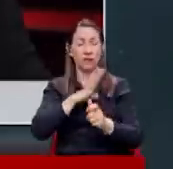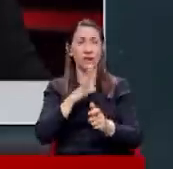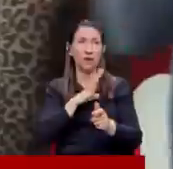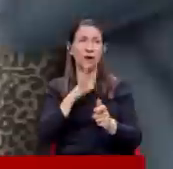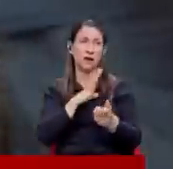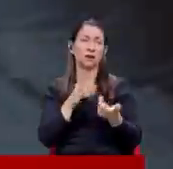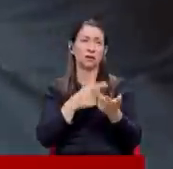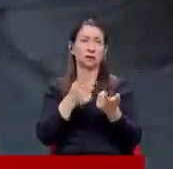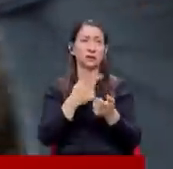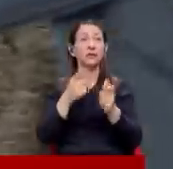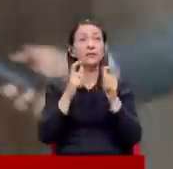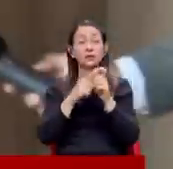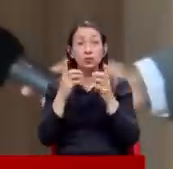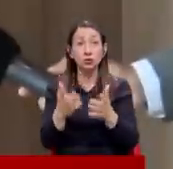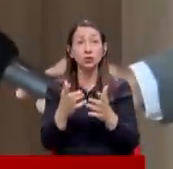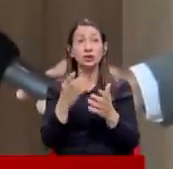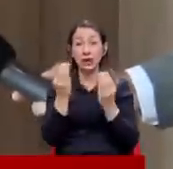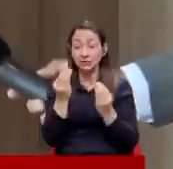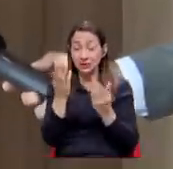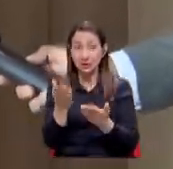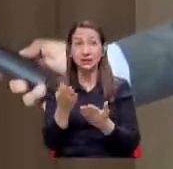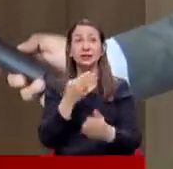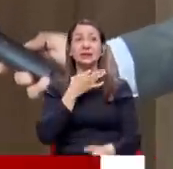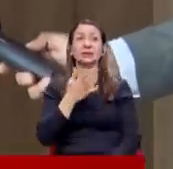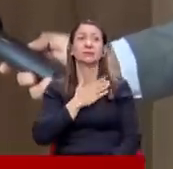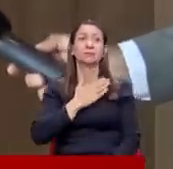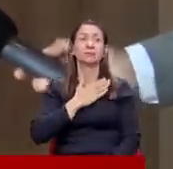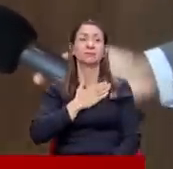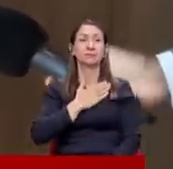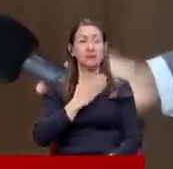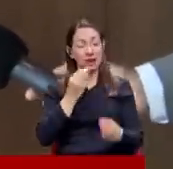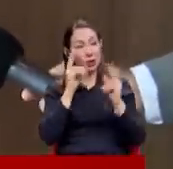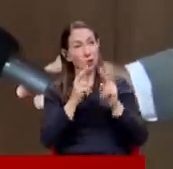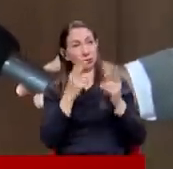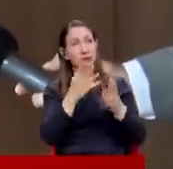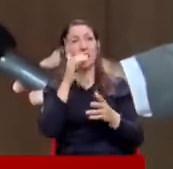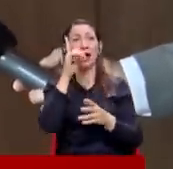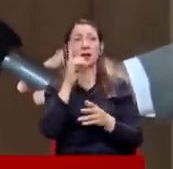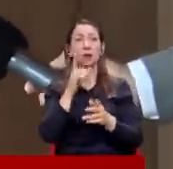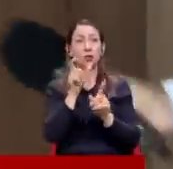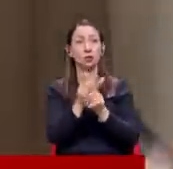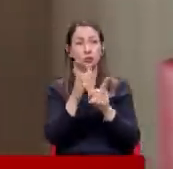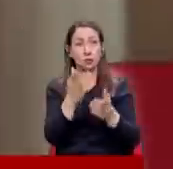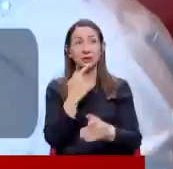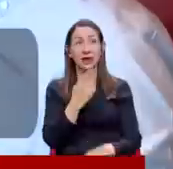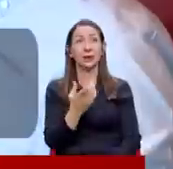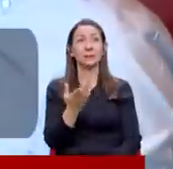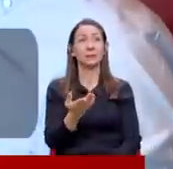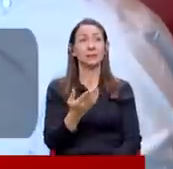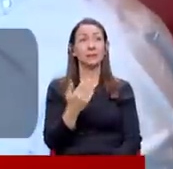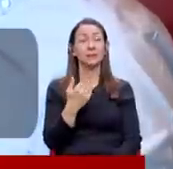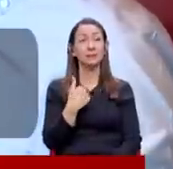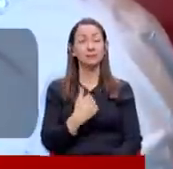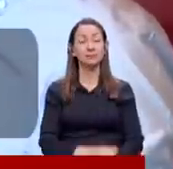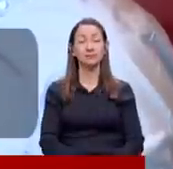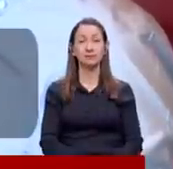attılar da attılar. Geçmiş olsun, iyi misin? Sağ ol. Teşekkür. İyi gördüm sizi, Allah korusun diyelim. Beni